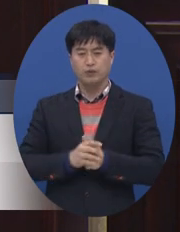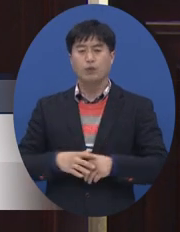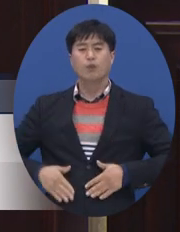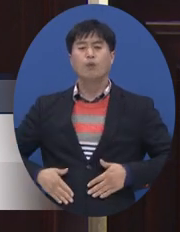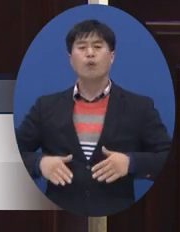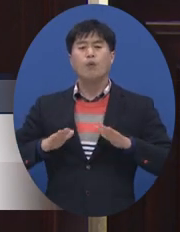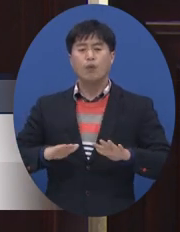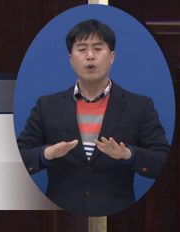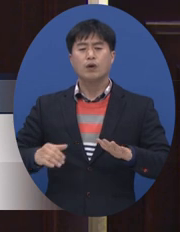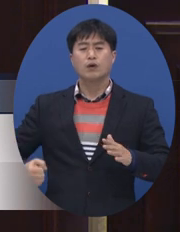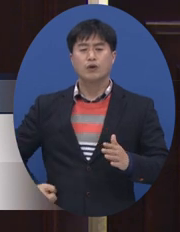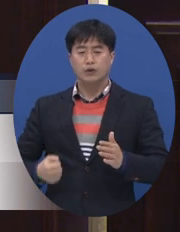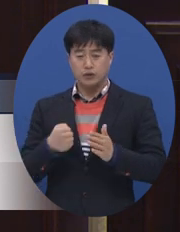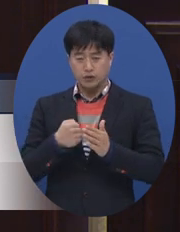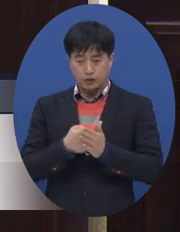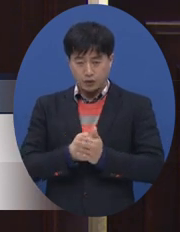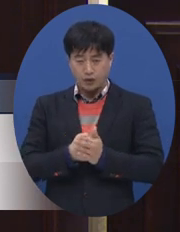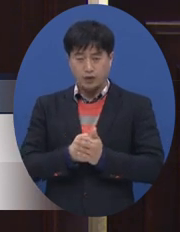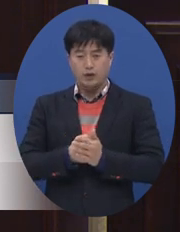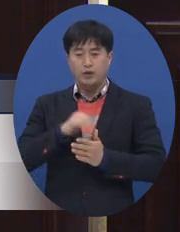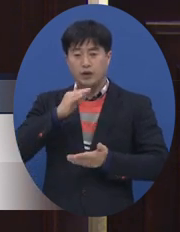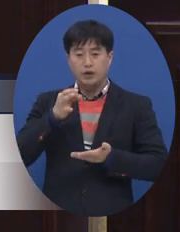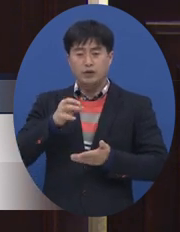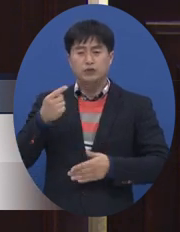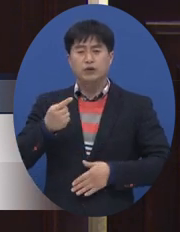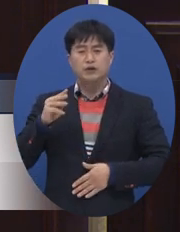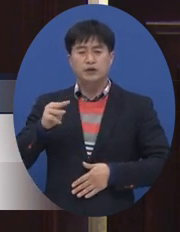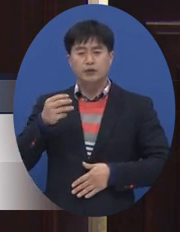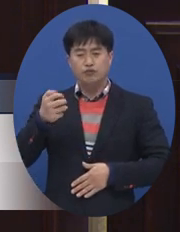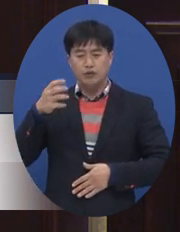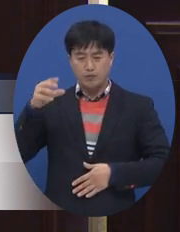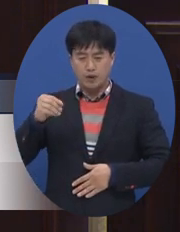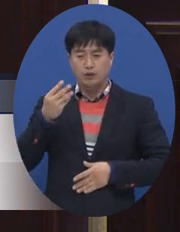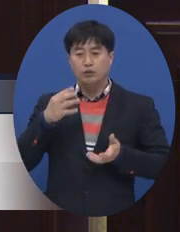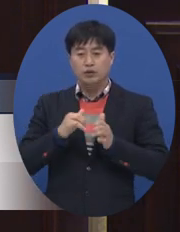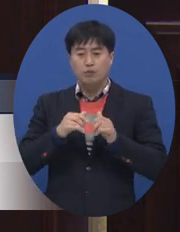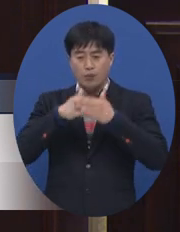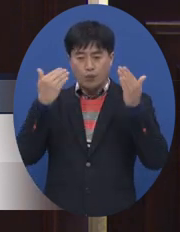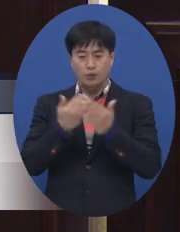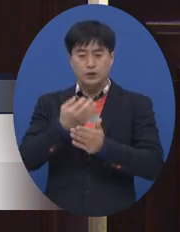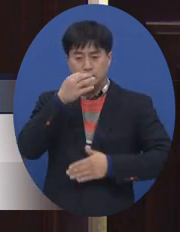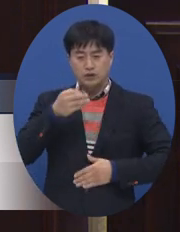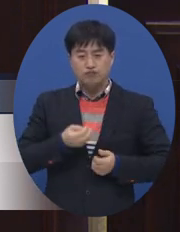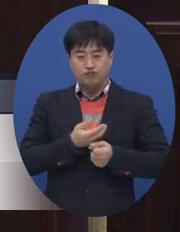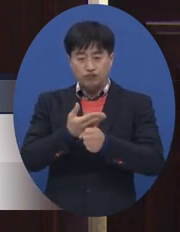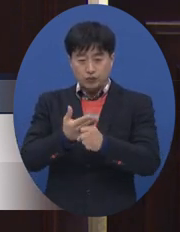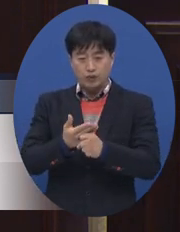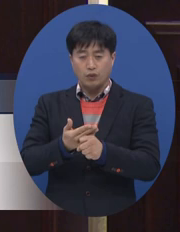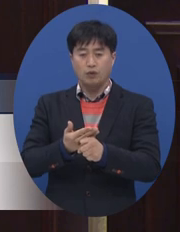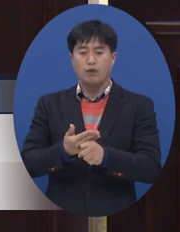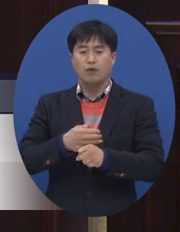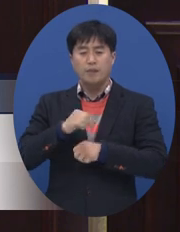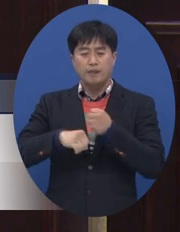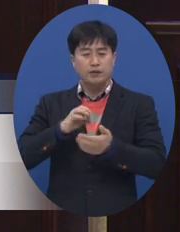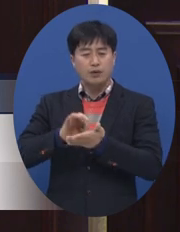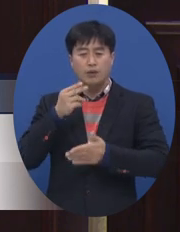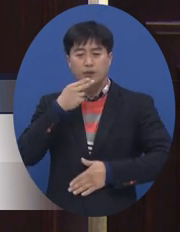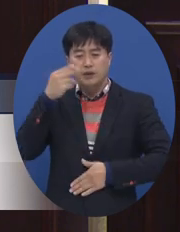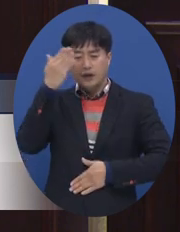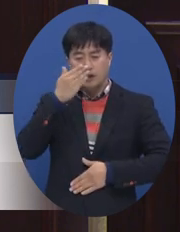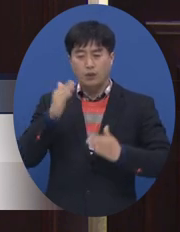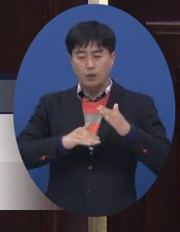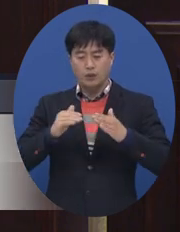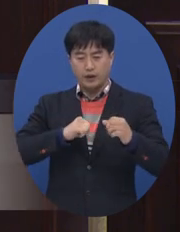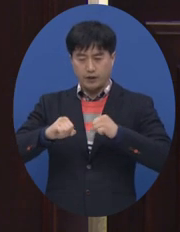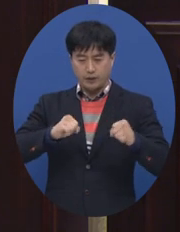주신 예산은 1,360만 도민 모두에게 혜택이 고루 돌아갈 수 있도록 낭비 없이 투명하고